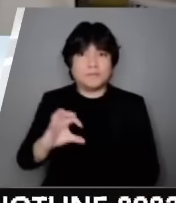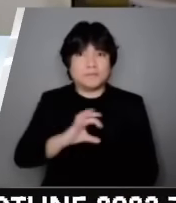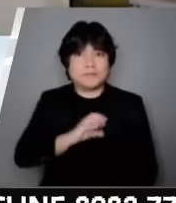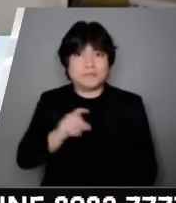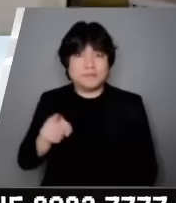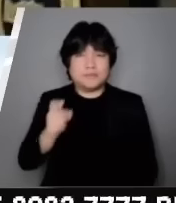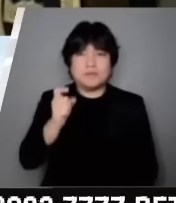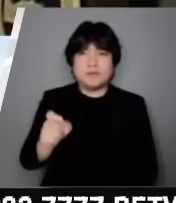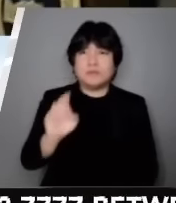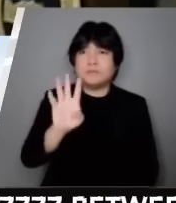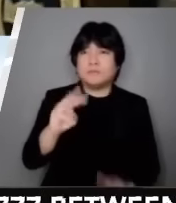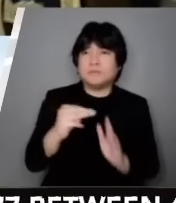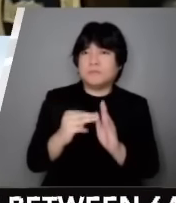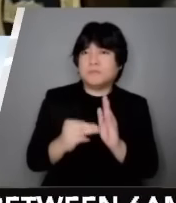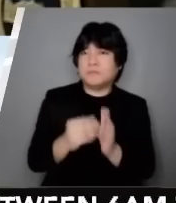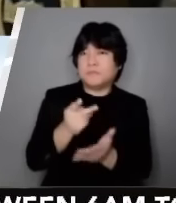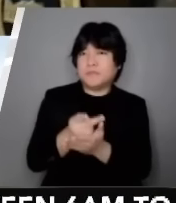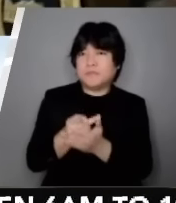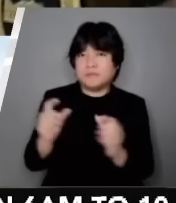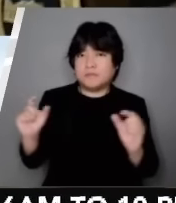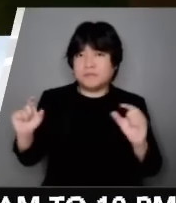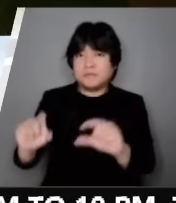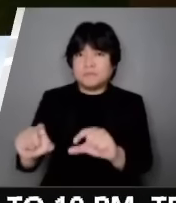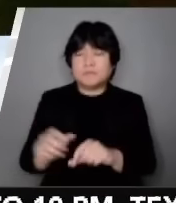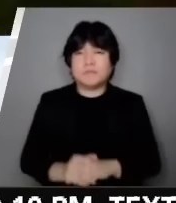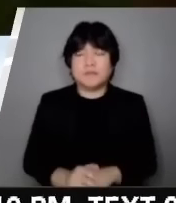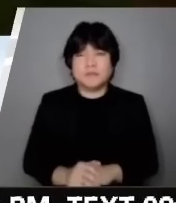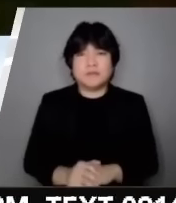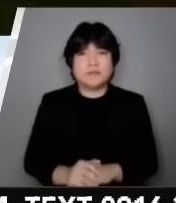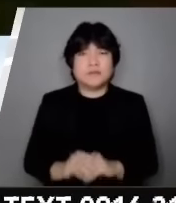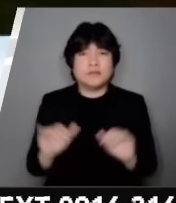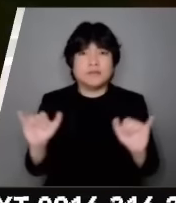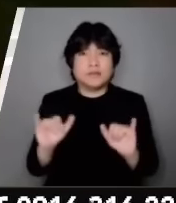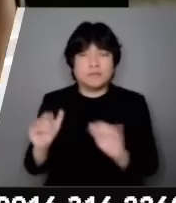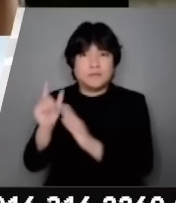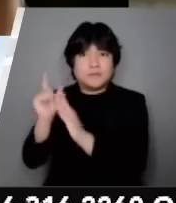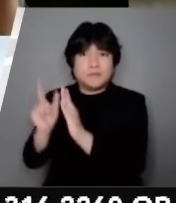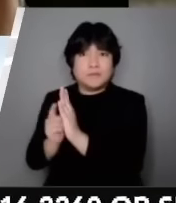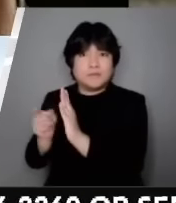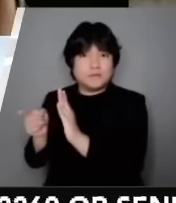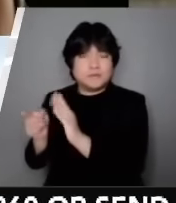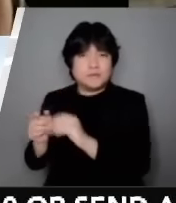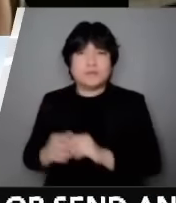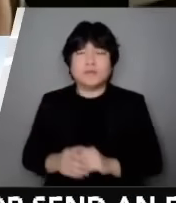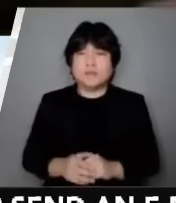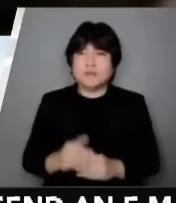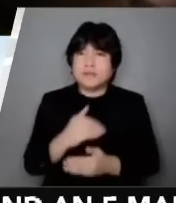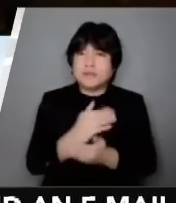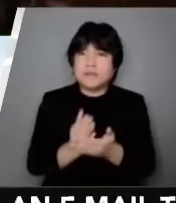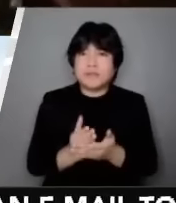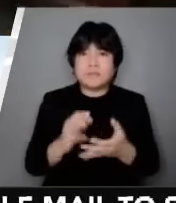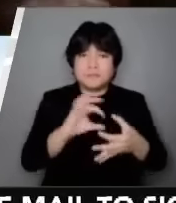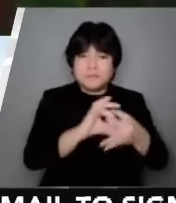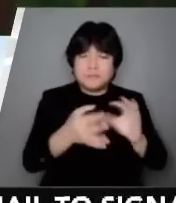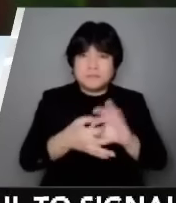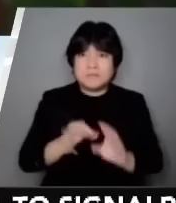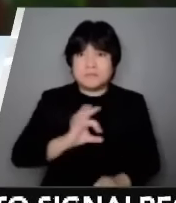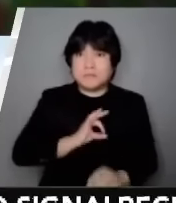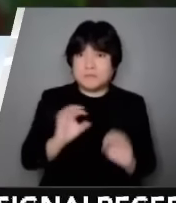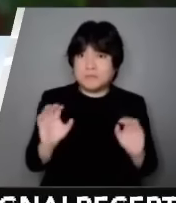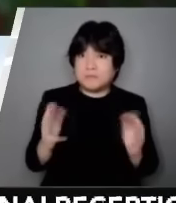Matapos ding tapatan ng Office of the President ang gantimpalak itinakda ng batas. May matatanggap din ang iba pang non-medalist, pati coaching staff.